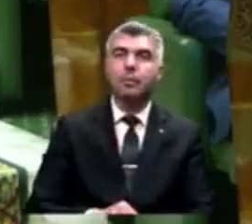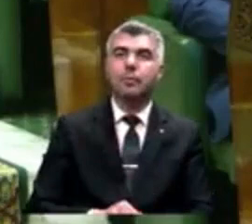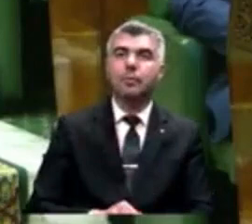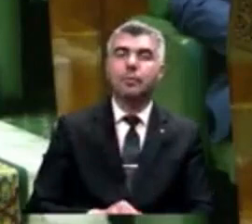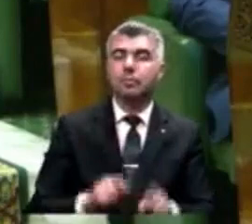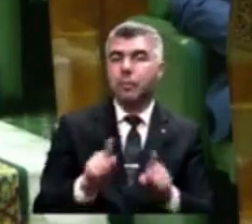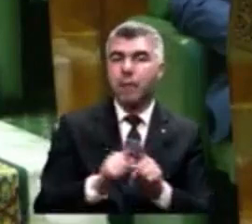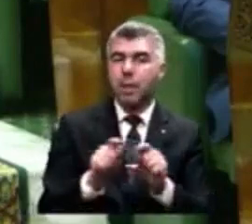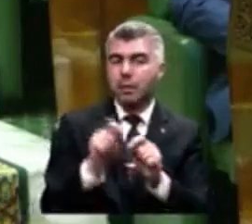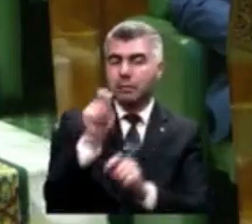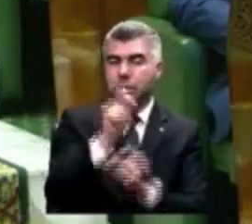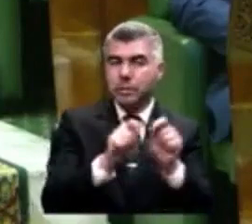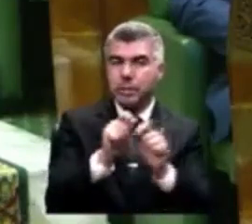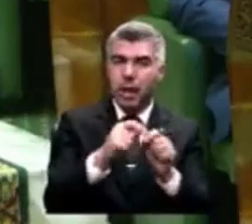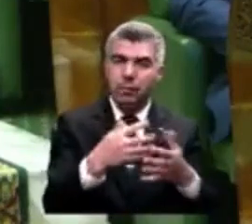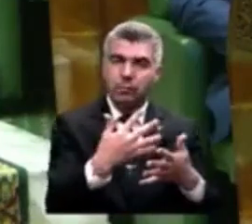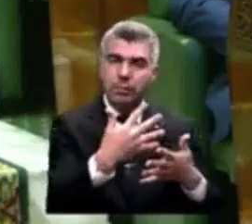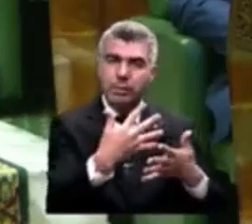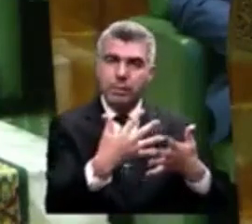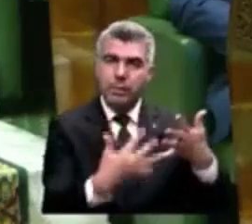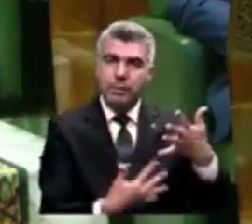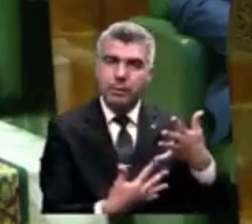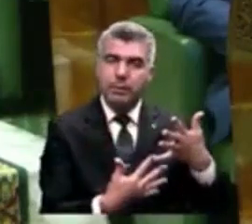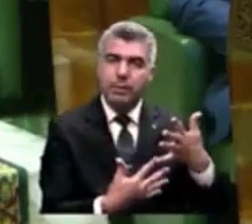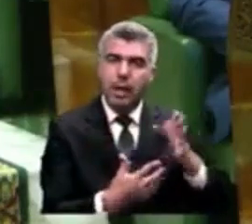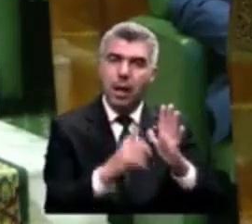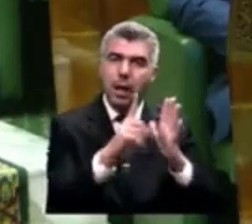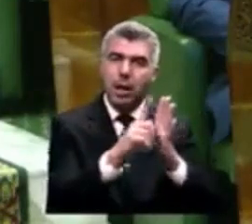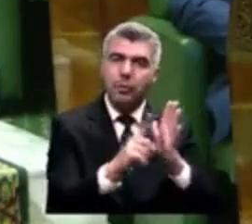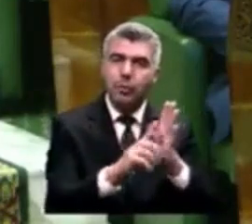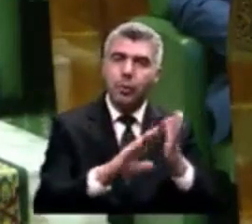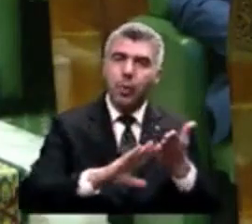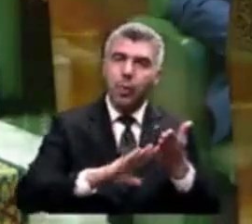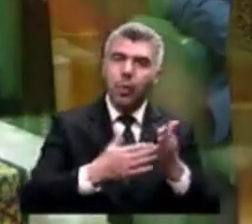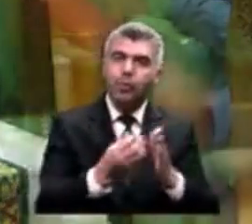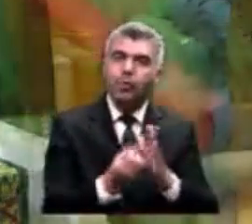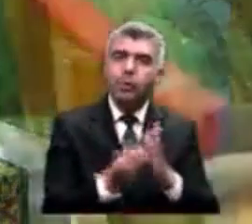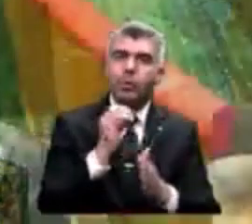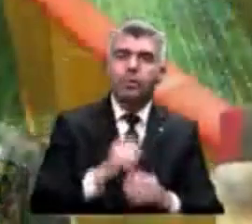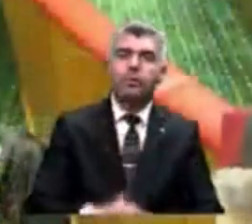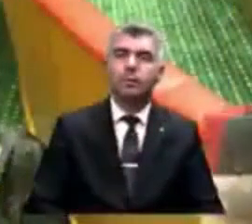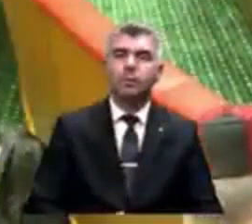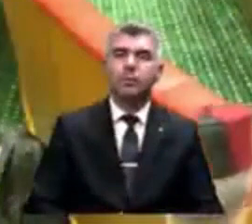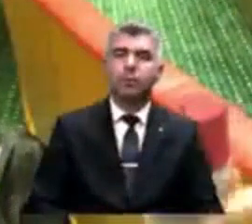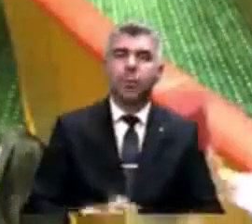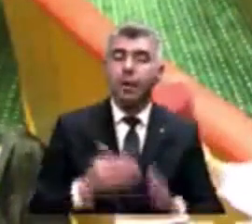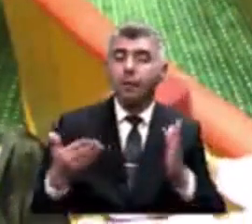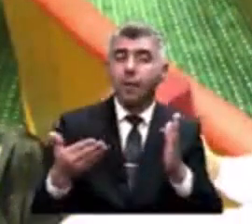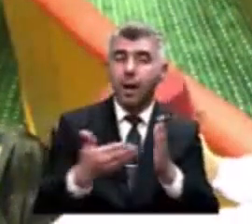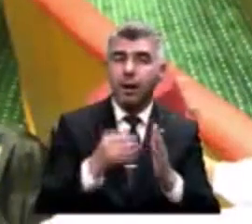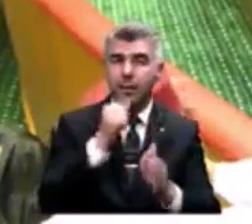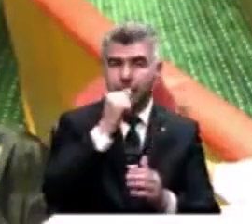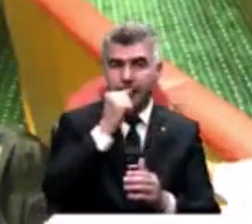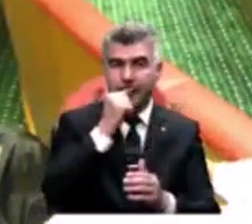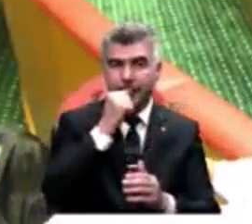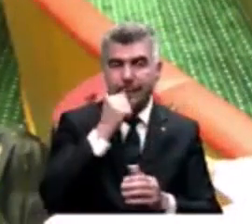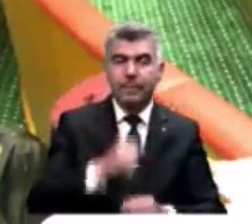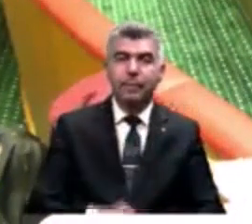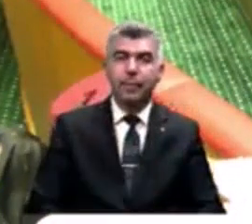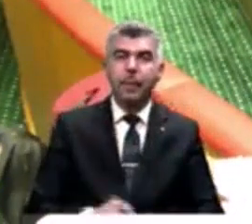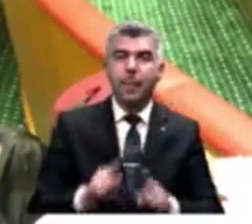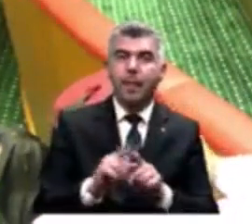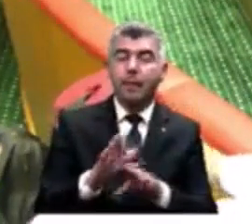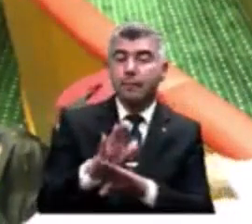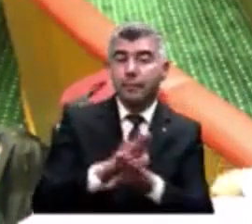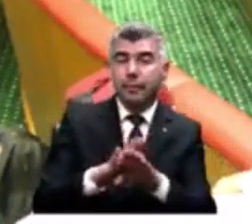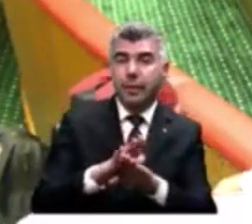حدد المبادئ الكبرى المؤطرة لهذا النظام الجديد. وفي الختام نلتمس منكم السيد